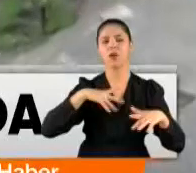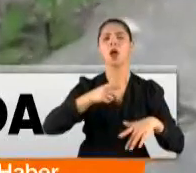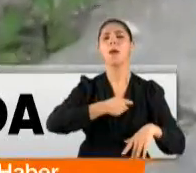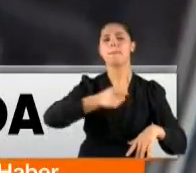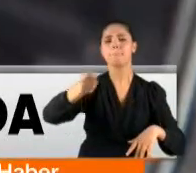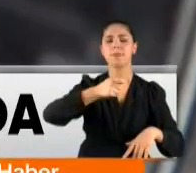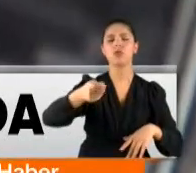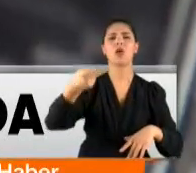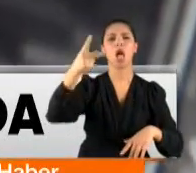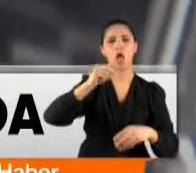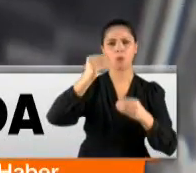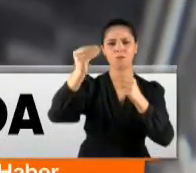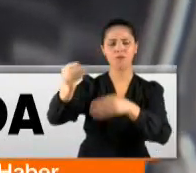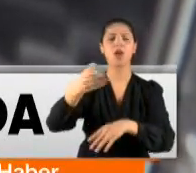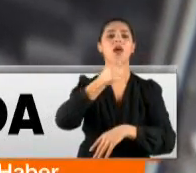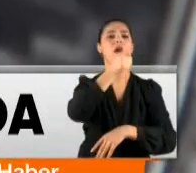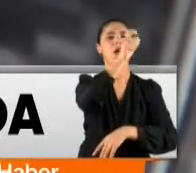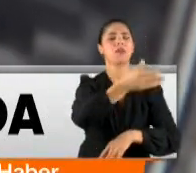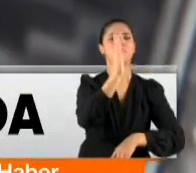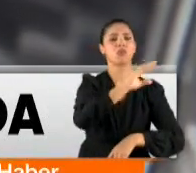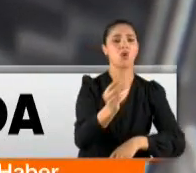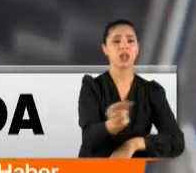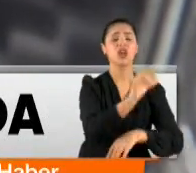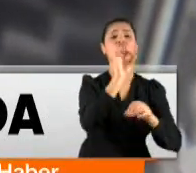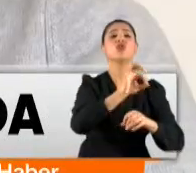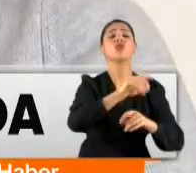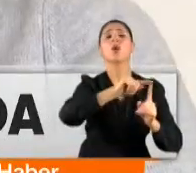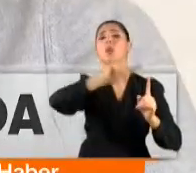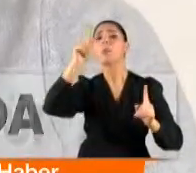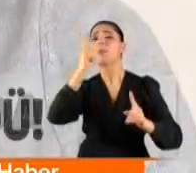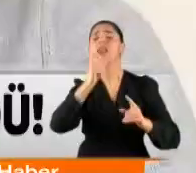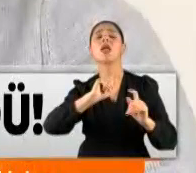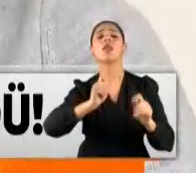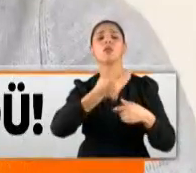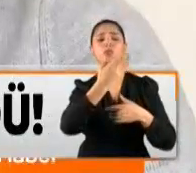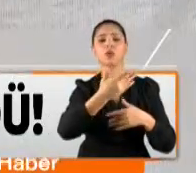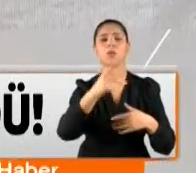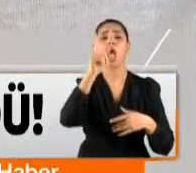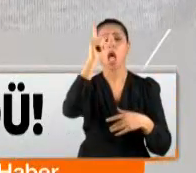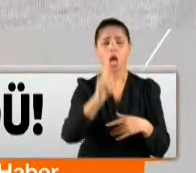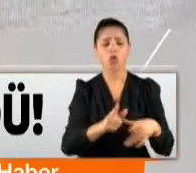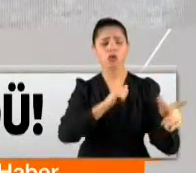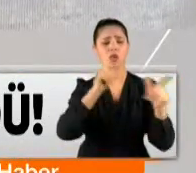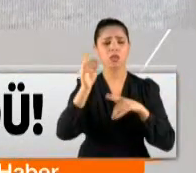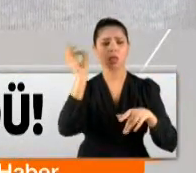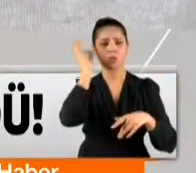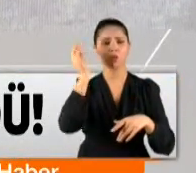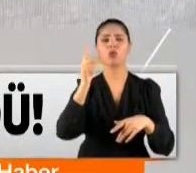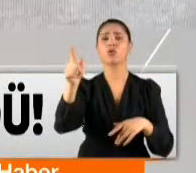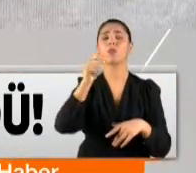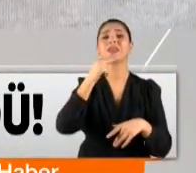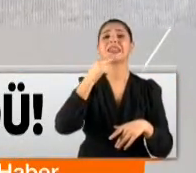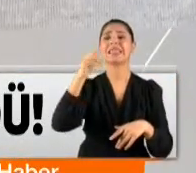bıçaklayarak öldürdü, sonra da firar etti ve hala bulunamadı. Önce bir gürültüyle uyandım. Odaya koştum. Kızımı dövüyordu,